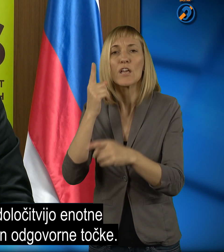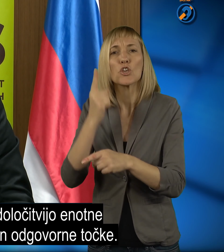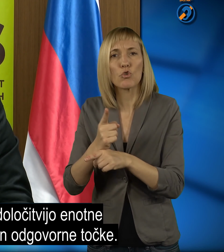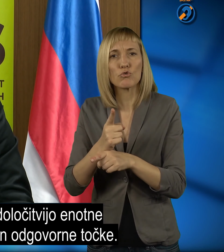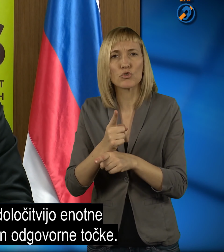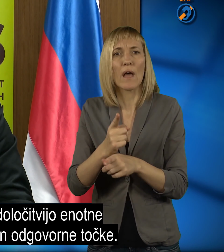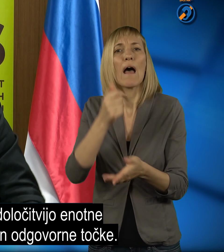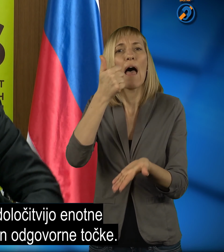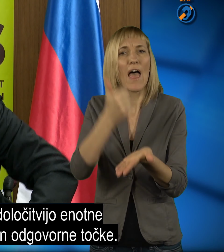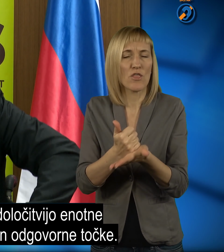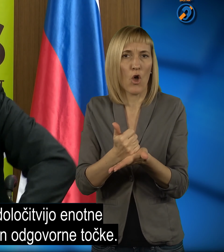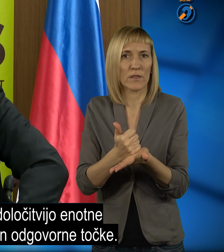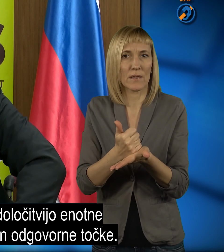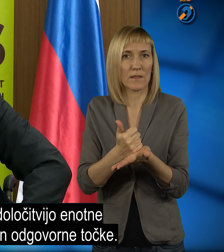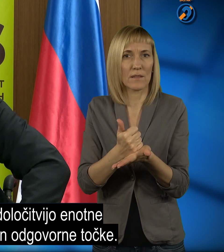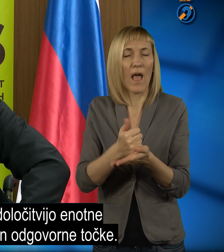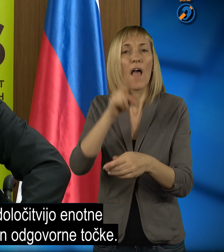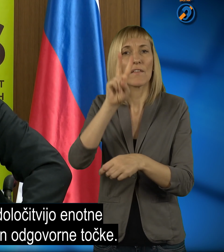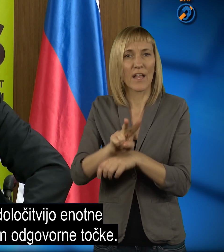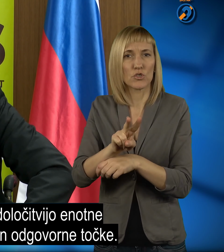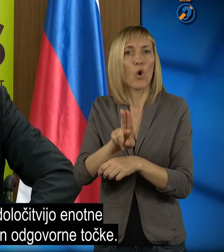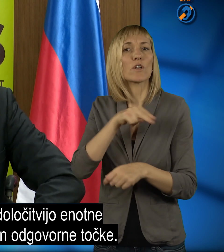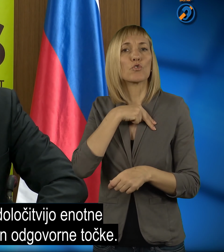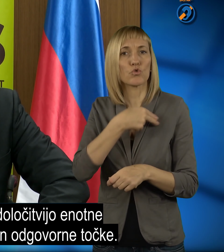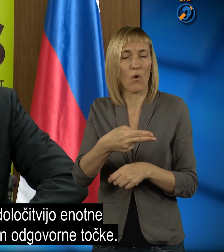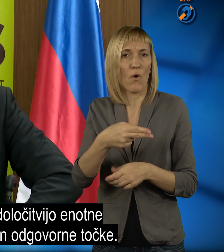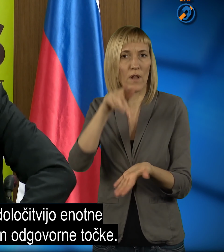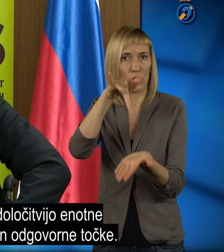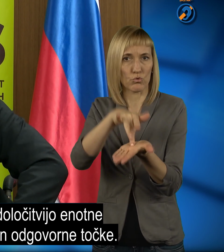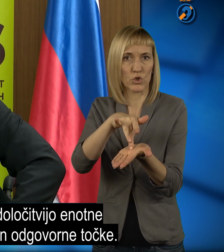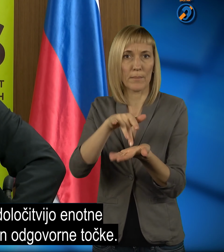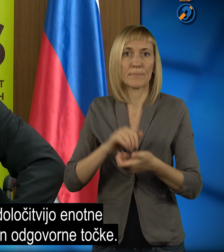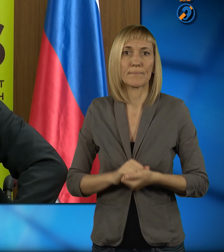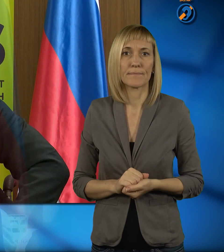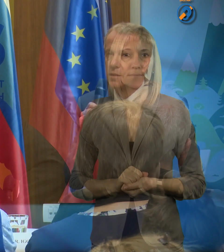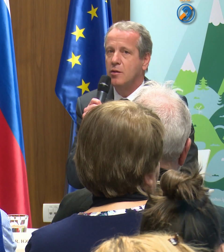neke enotne, fokalne oziroma nadzorne in odgovorne točke.